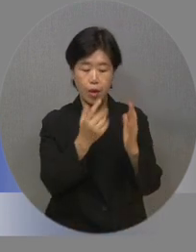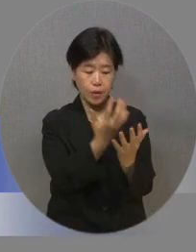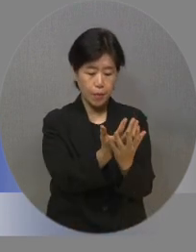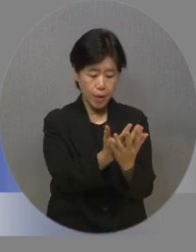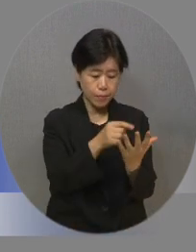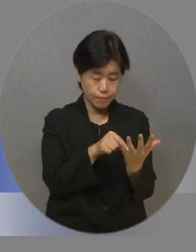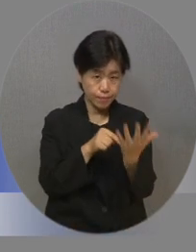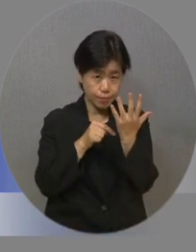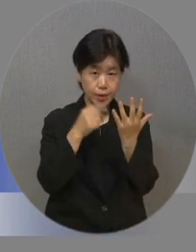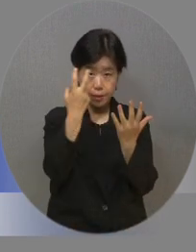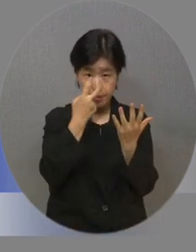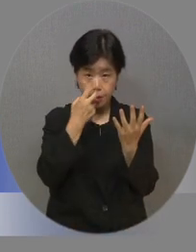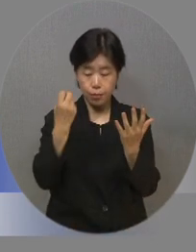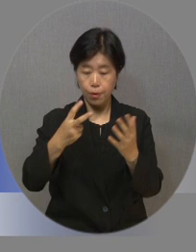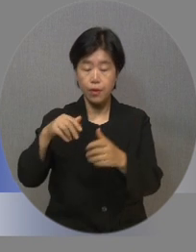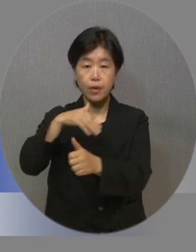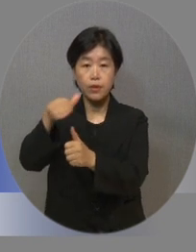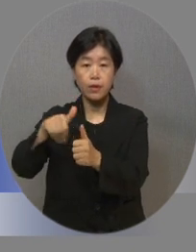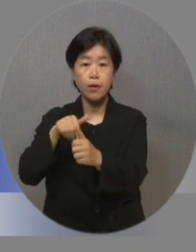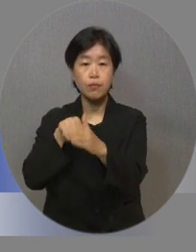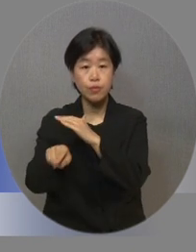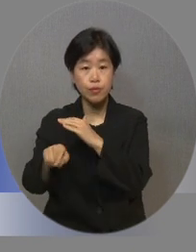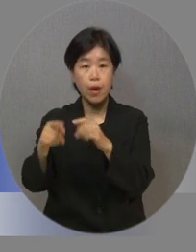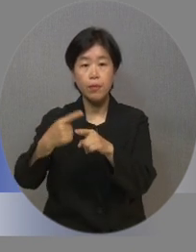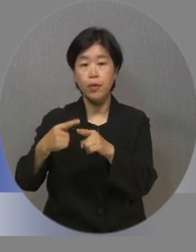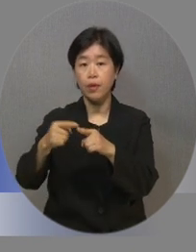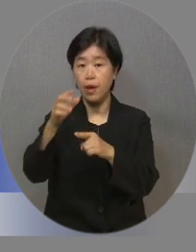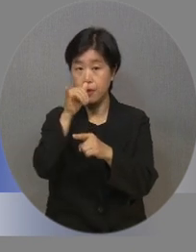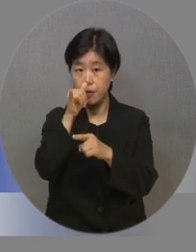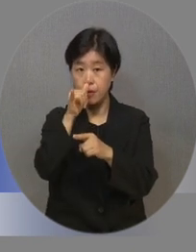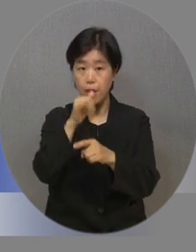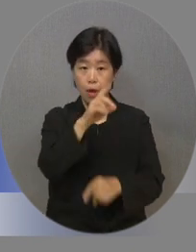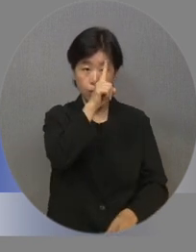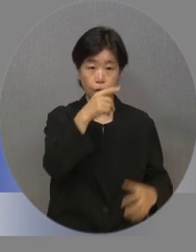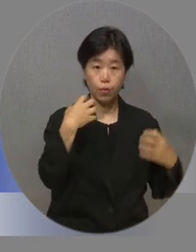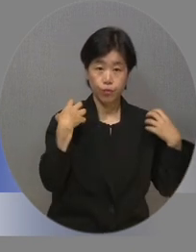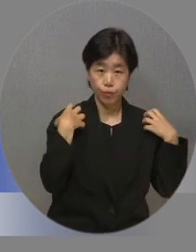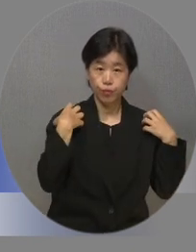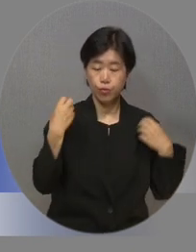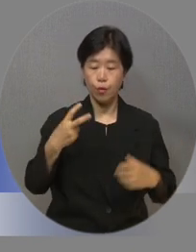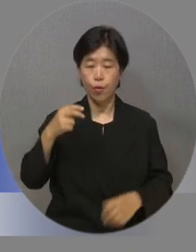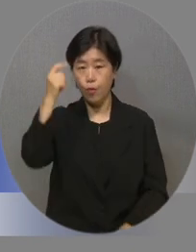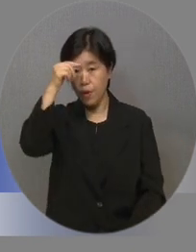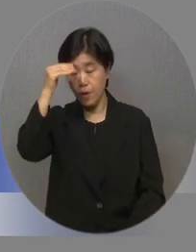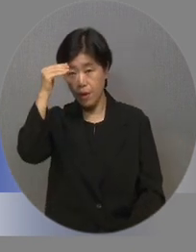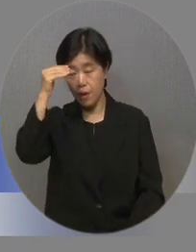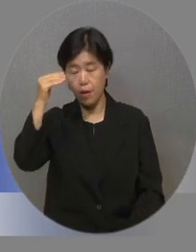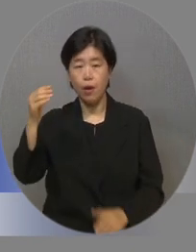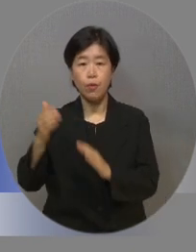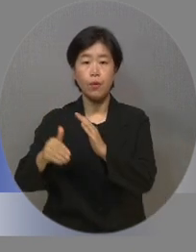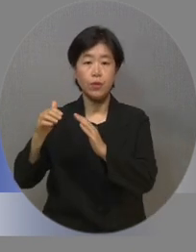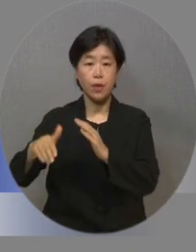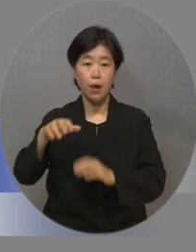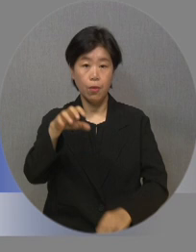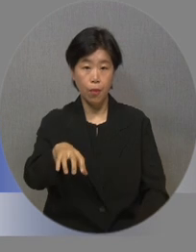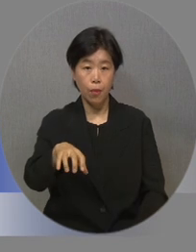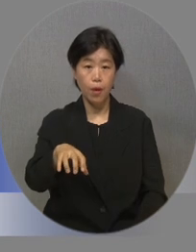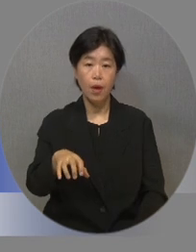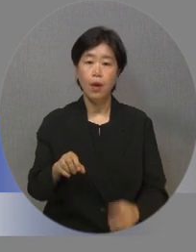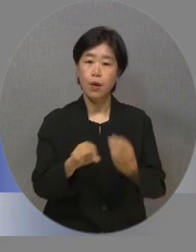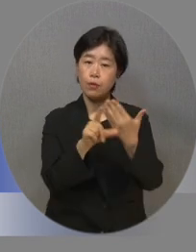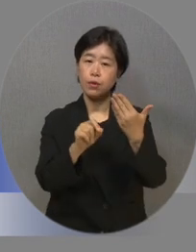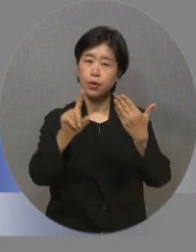심사와 현장 평가로 진행되는 가운데 문체부와 관광공사는 다음 달 15일까지 광역